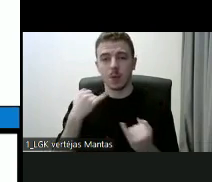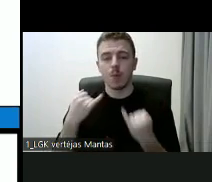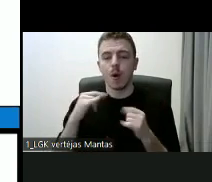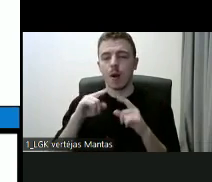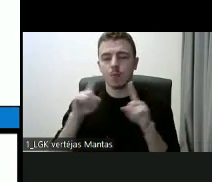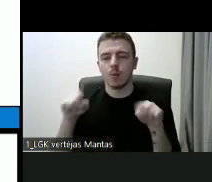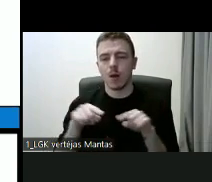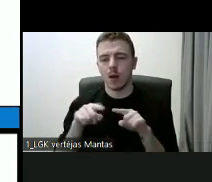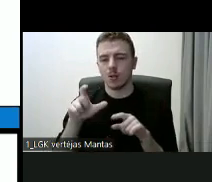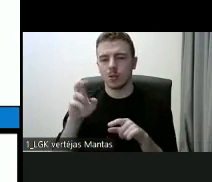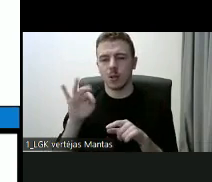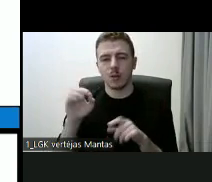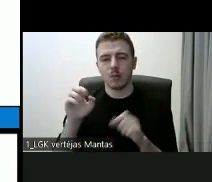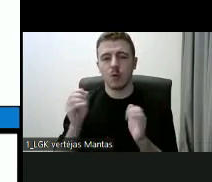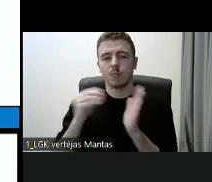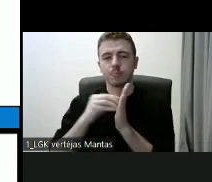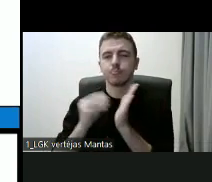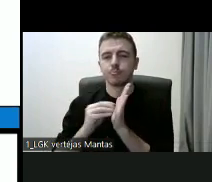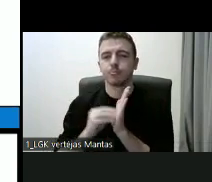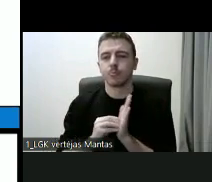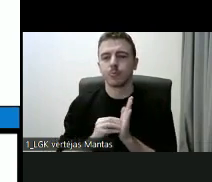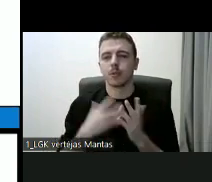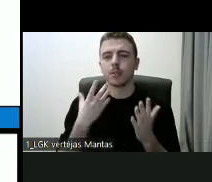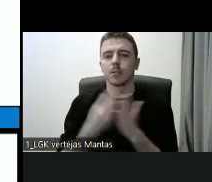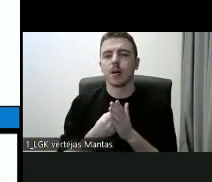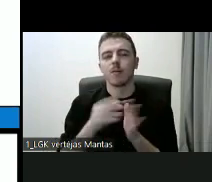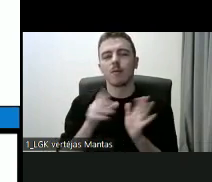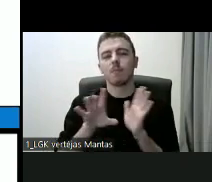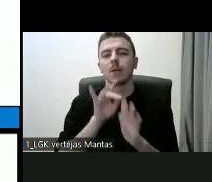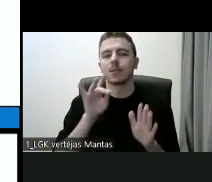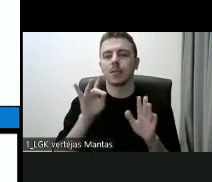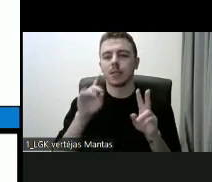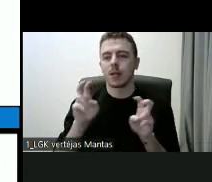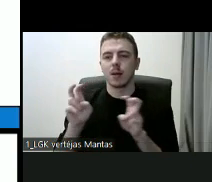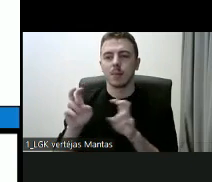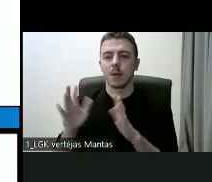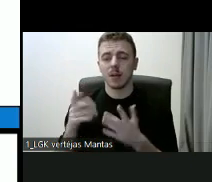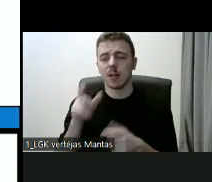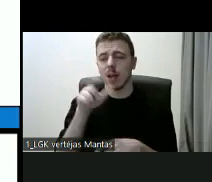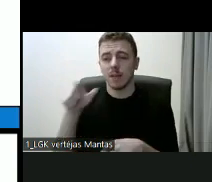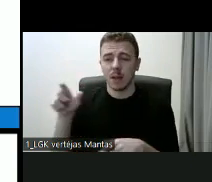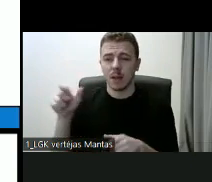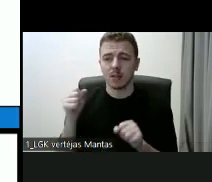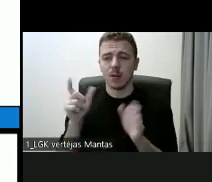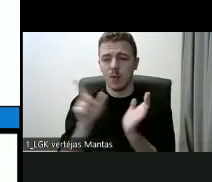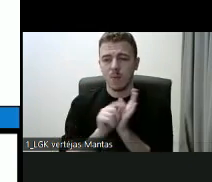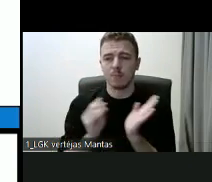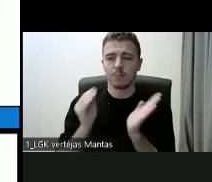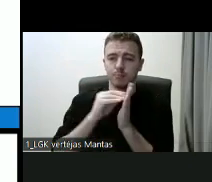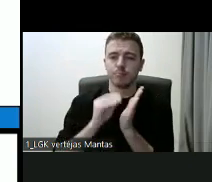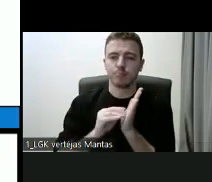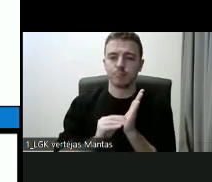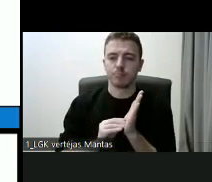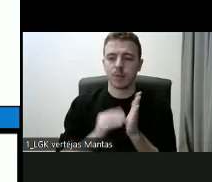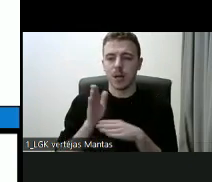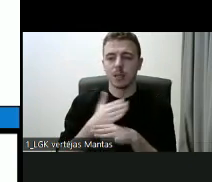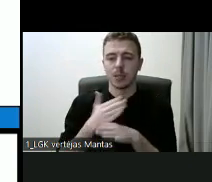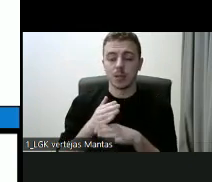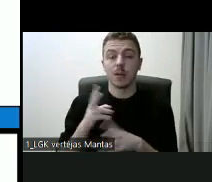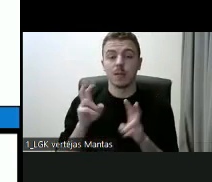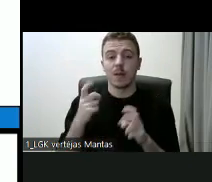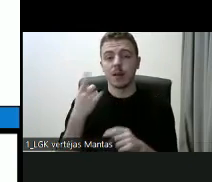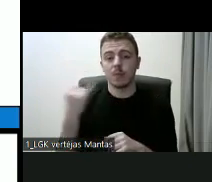languose nurodykite savo pasirinktą sritį. Kiekvienas įrašykite atskirai. Taigi vieną